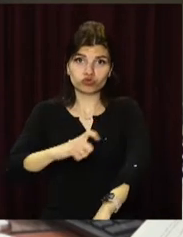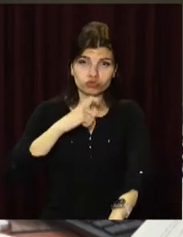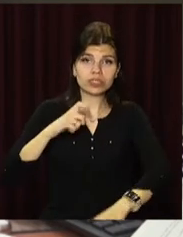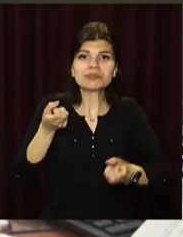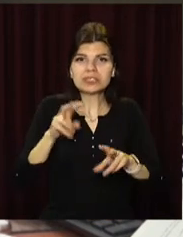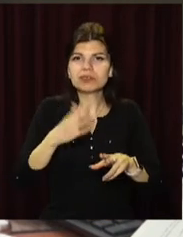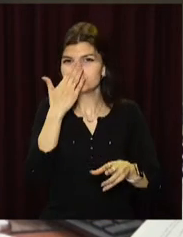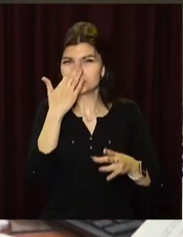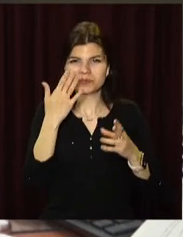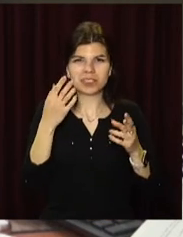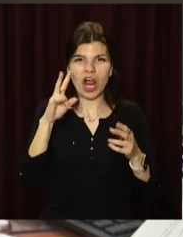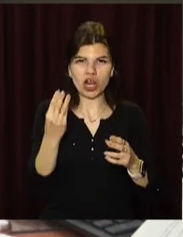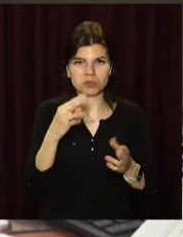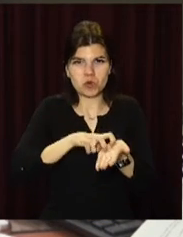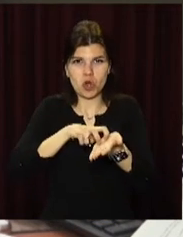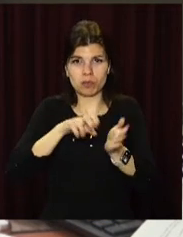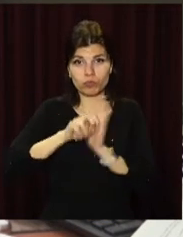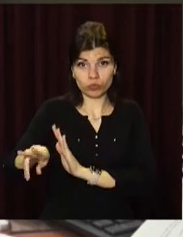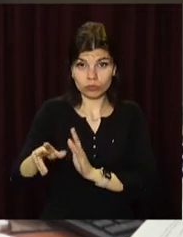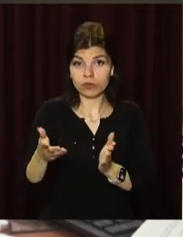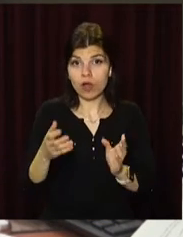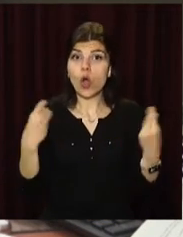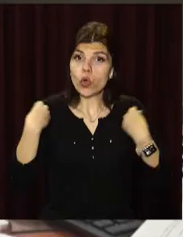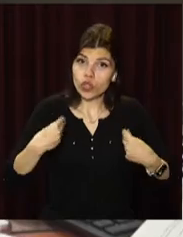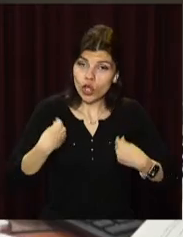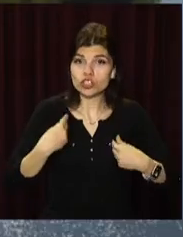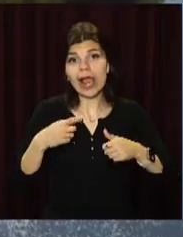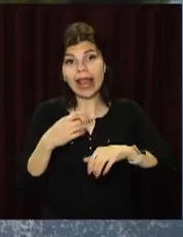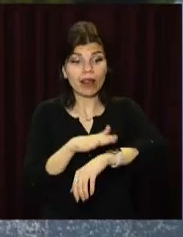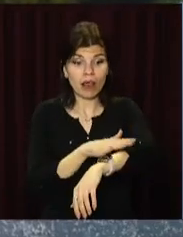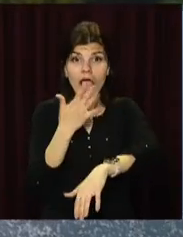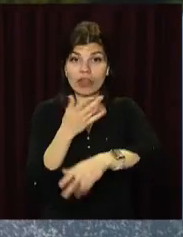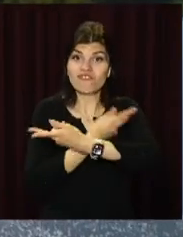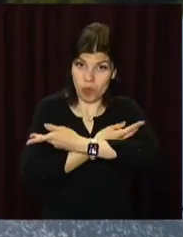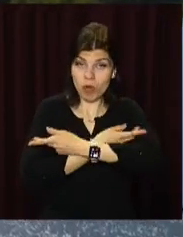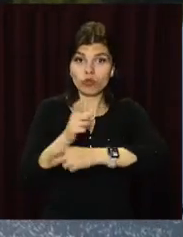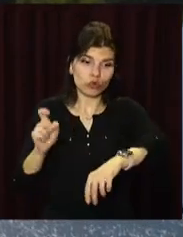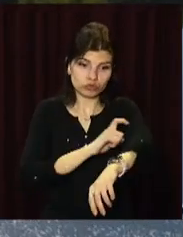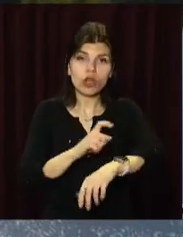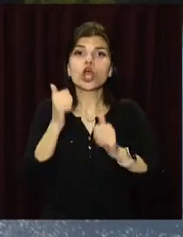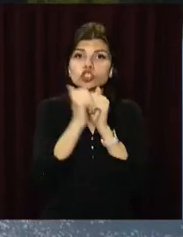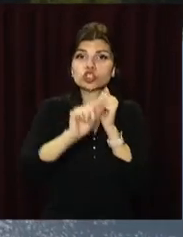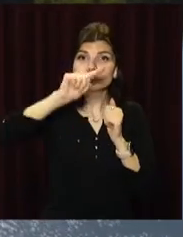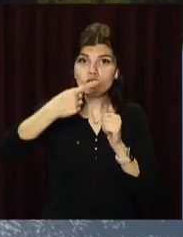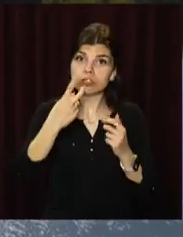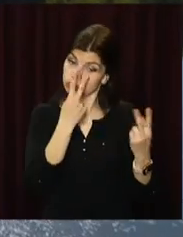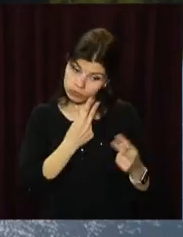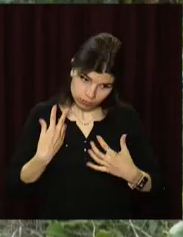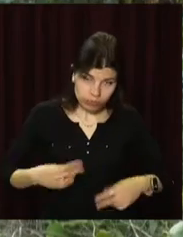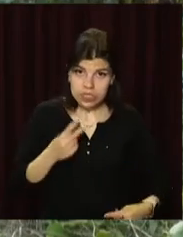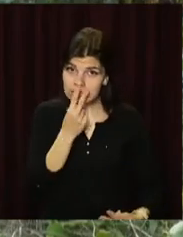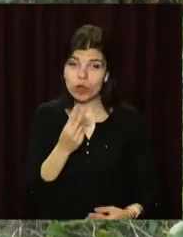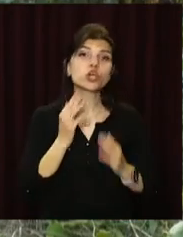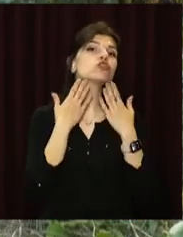І, відповідно, обрабатувати свою одежду, або відкриті участки тіла. Щогодини варто оглядати себе, особливу увагу